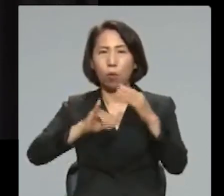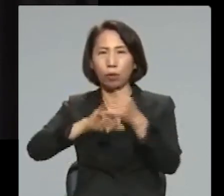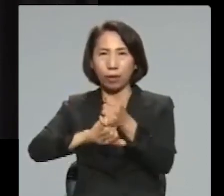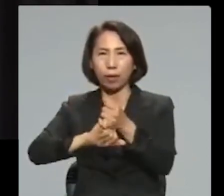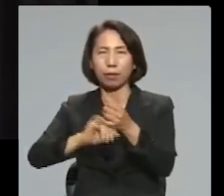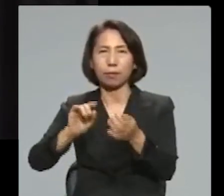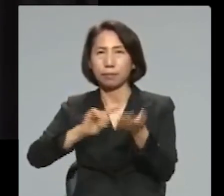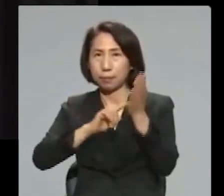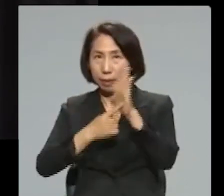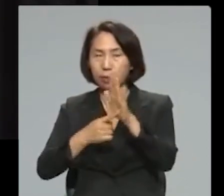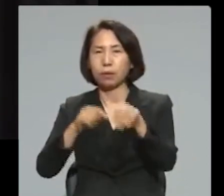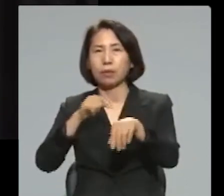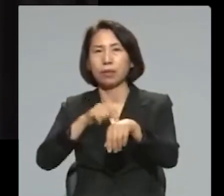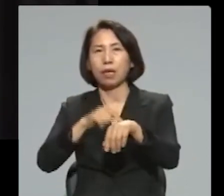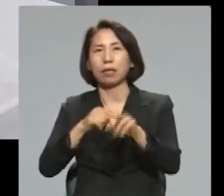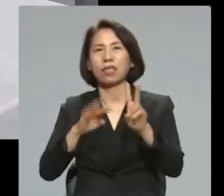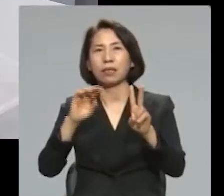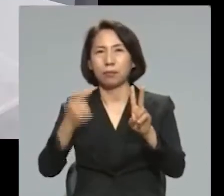시간은 2분입니다.